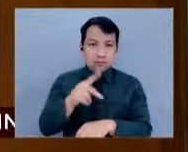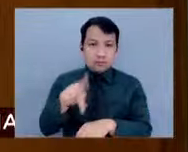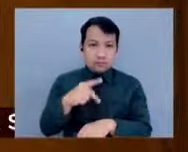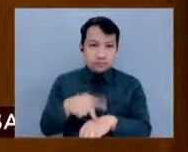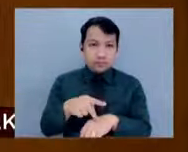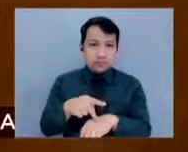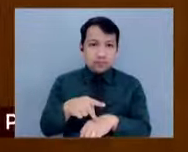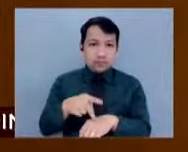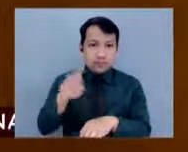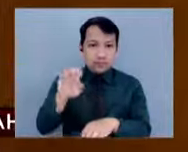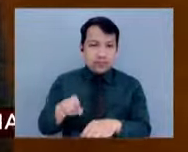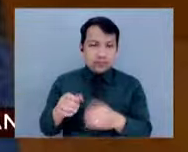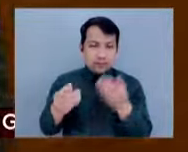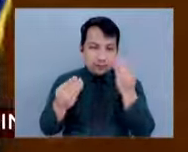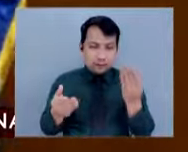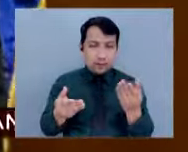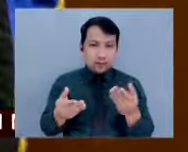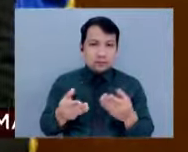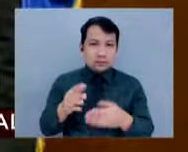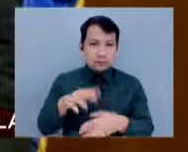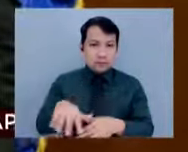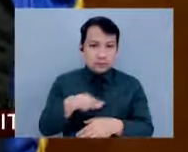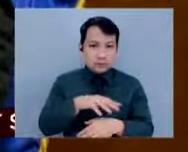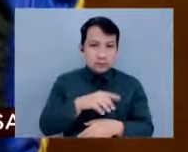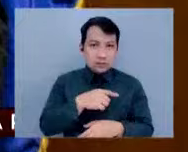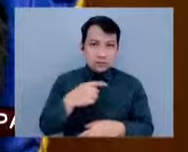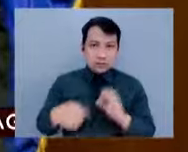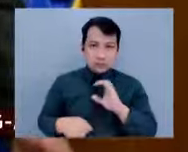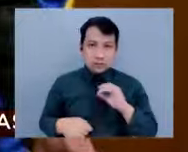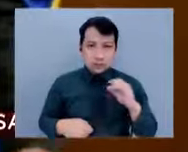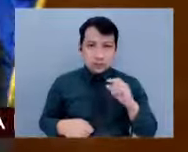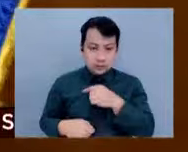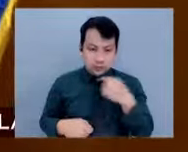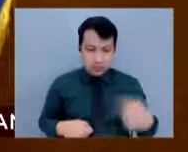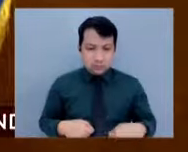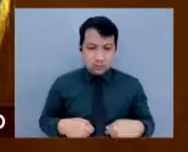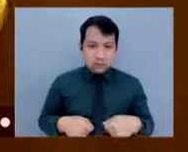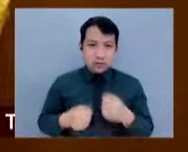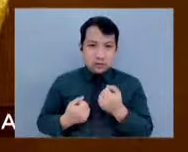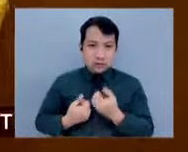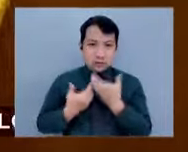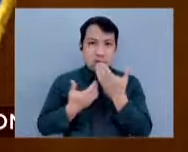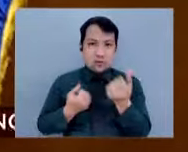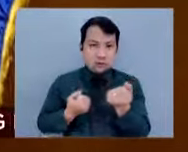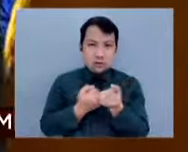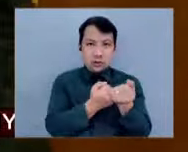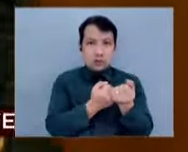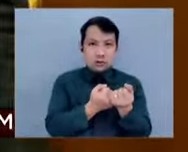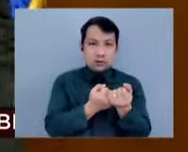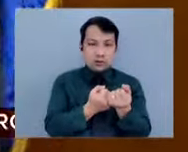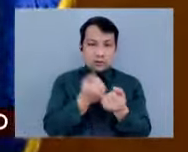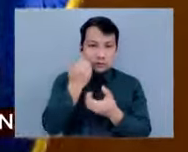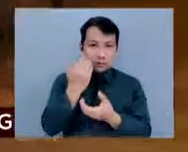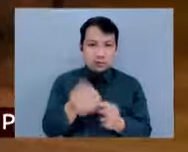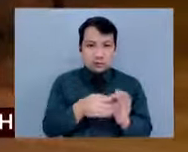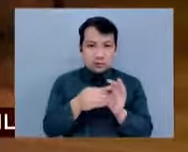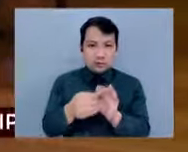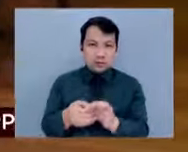Sa kabila ng pagmamatigas ng China, muli namang nagpahayag ng suporta sa Pilipinas ang Amerika at